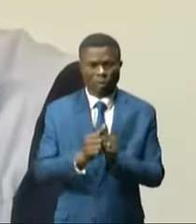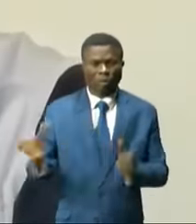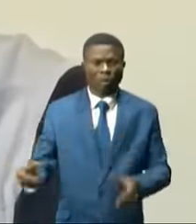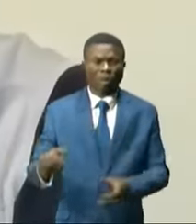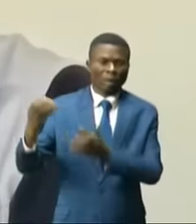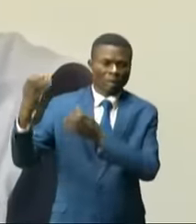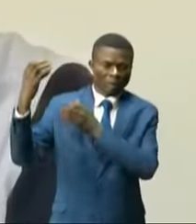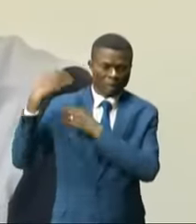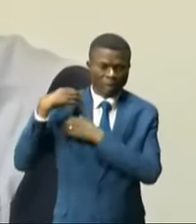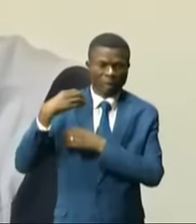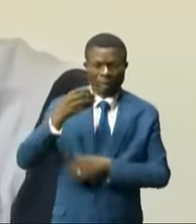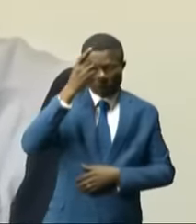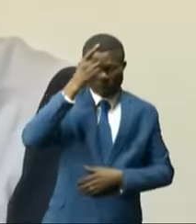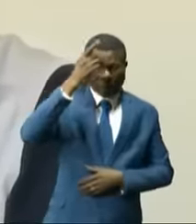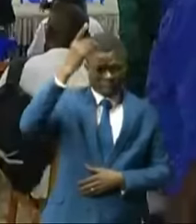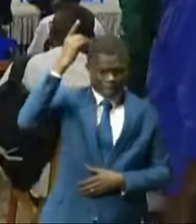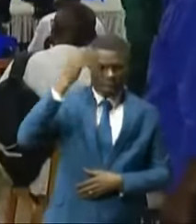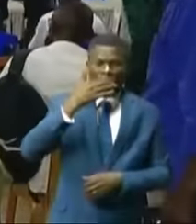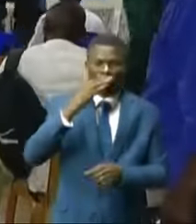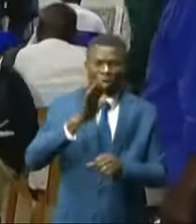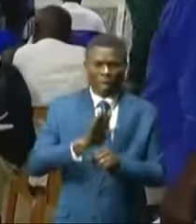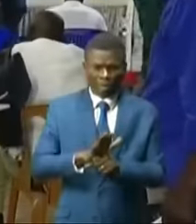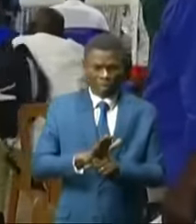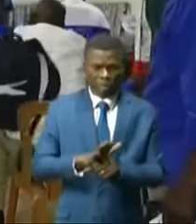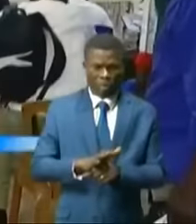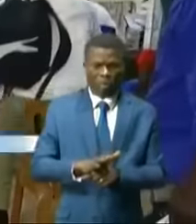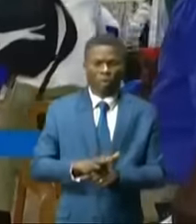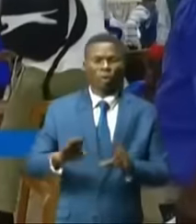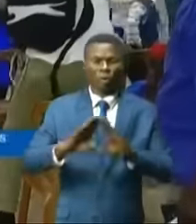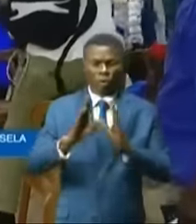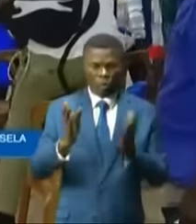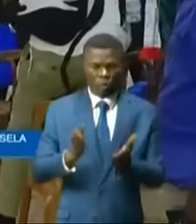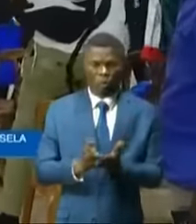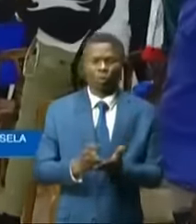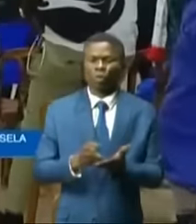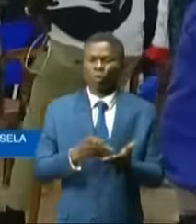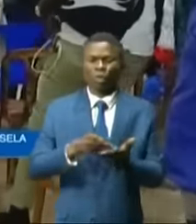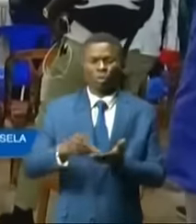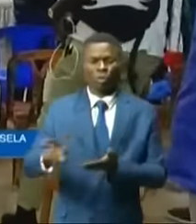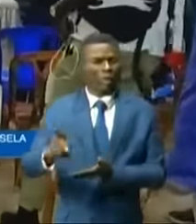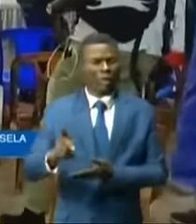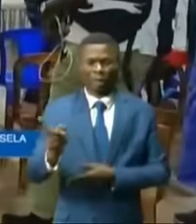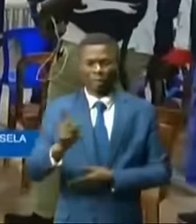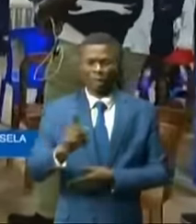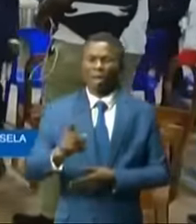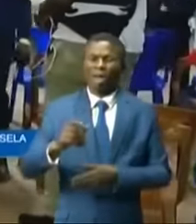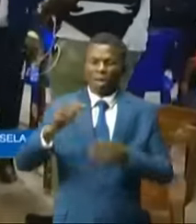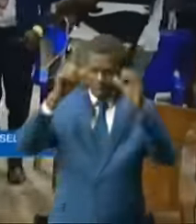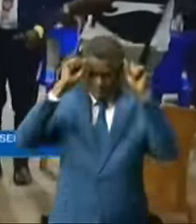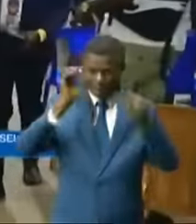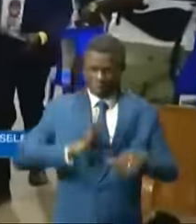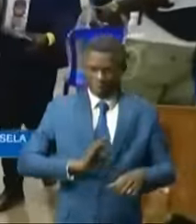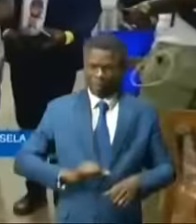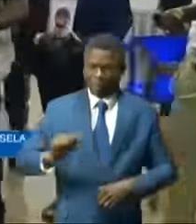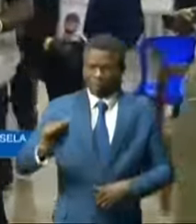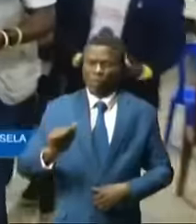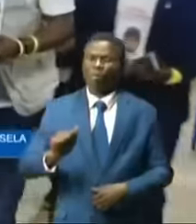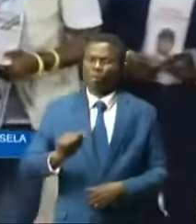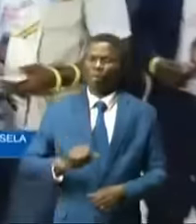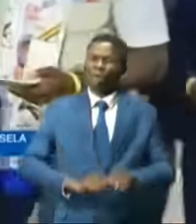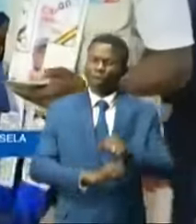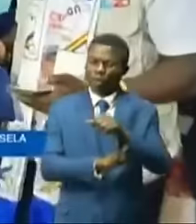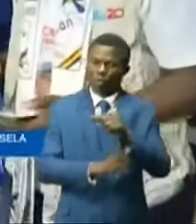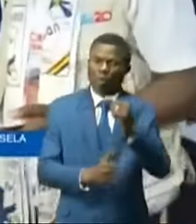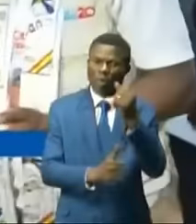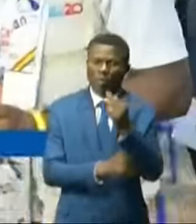charge, Daniel Moukoko Samba a rassuré. Tout compte fait, il a encore une fois de plus exprimé toute la compassion du candidat